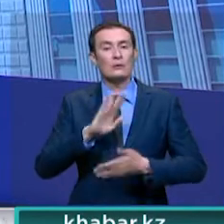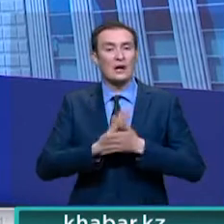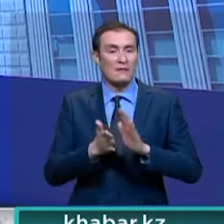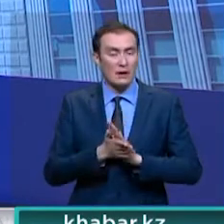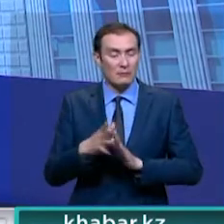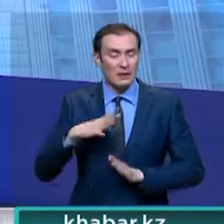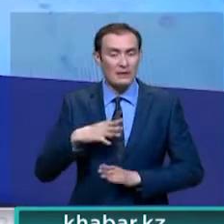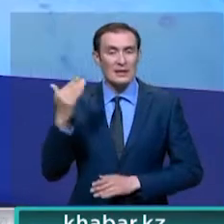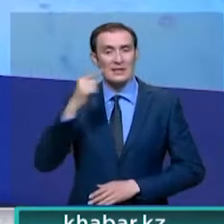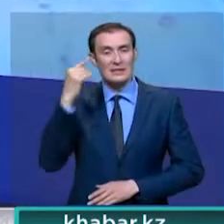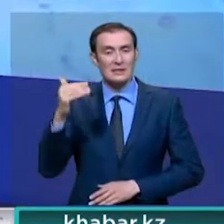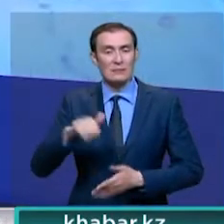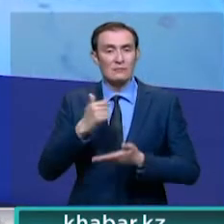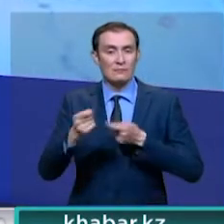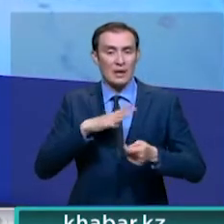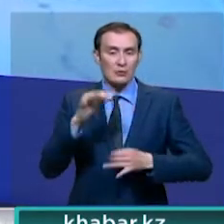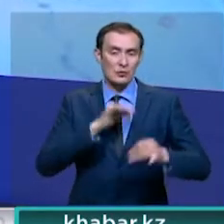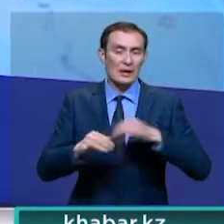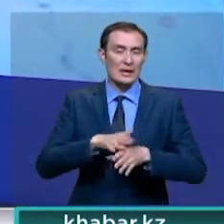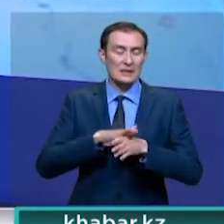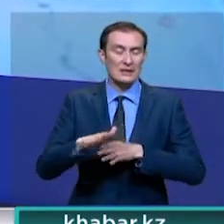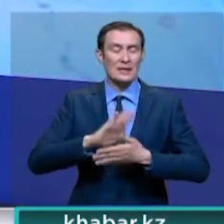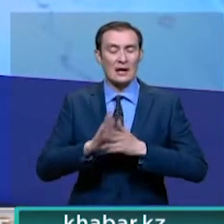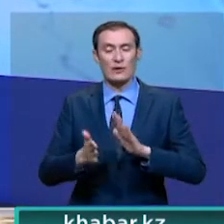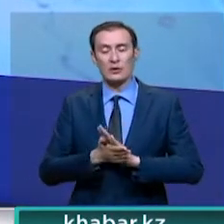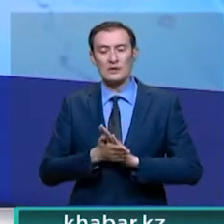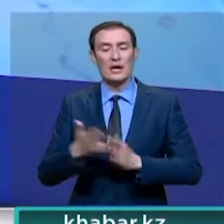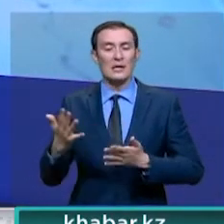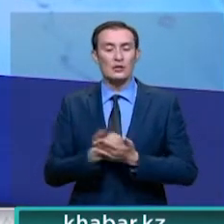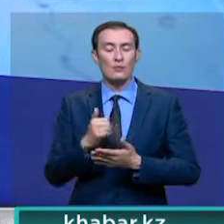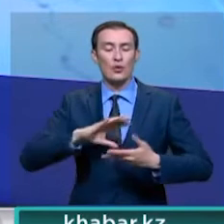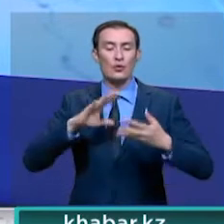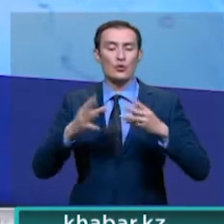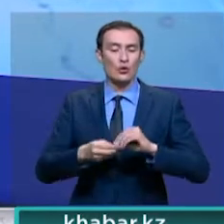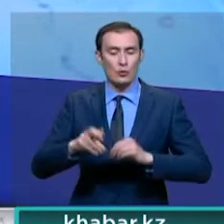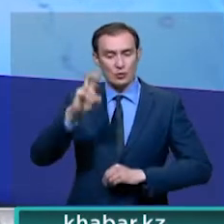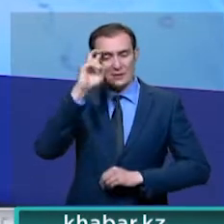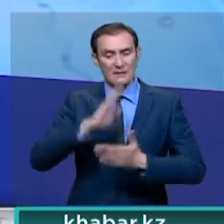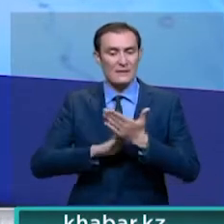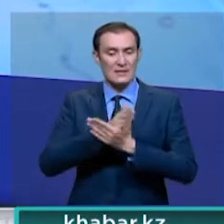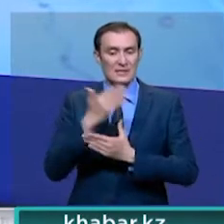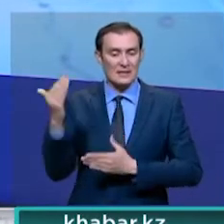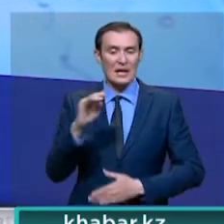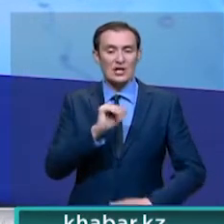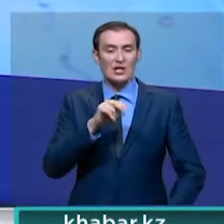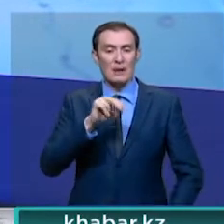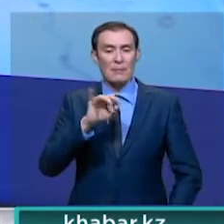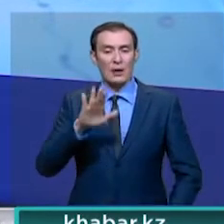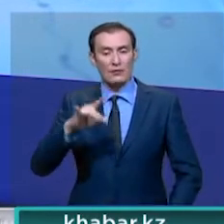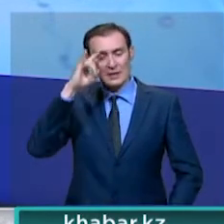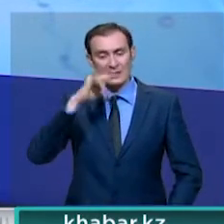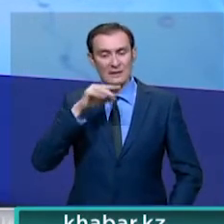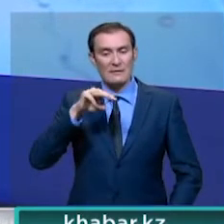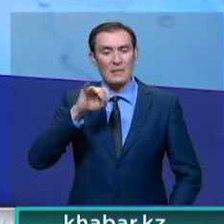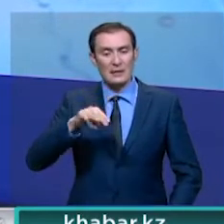скорби с ким лидером такой of обсудил реализацию договоренностей достигнутых по итогам государственного визита садыр жапаров казахстана в